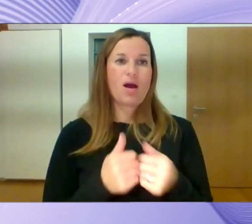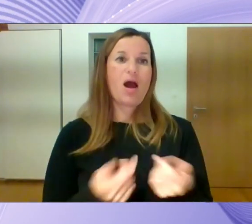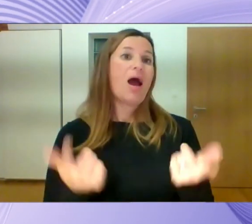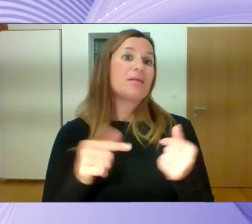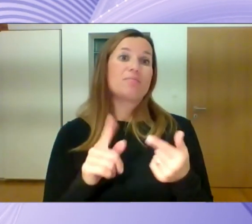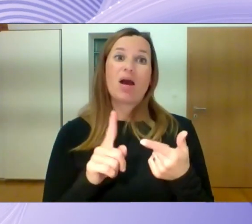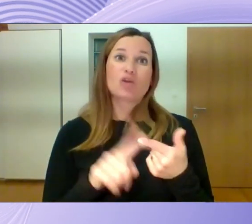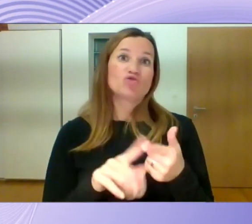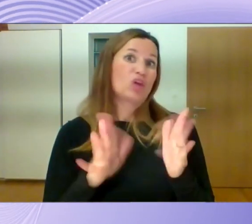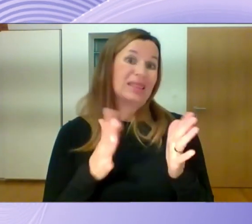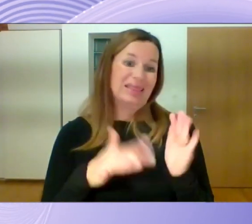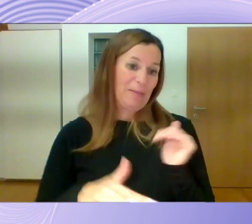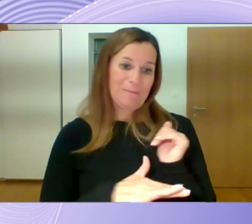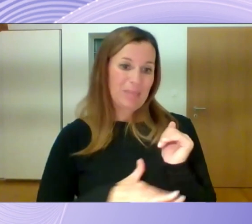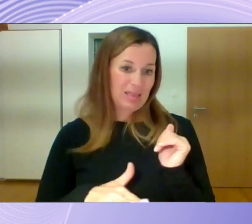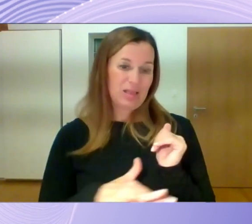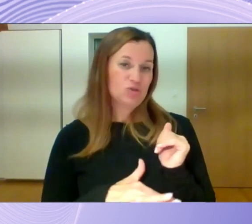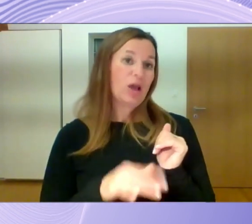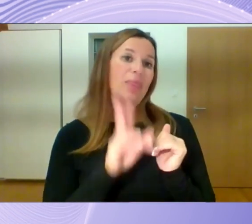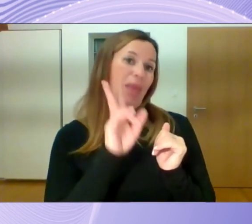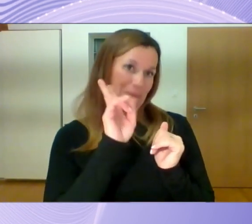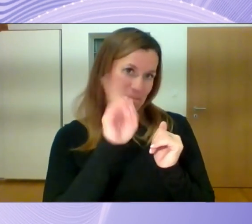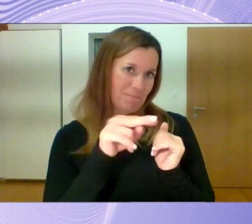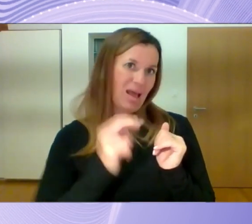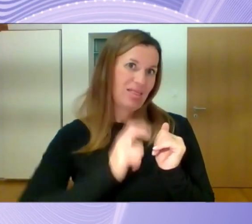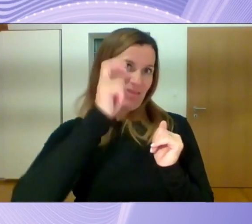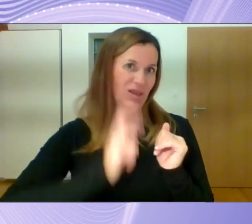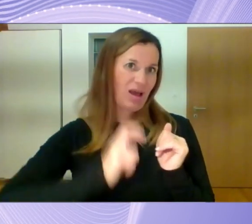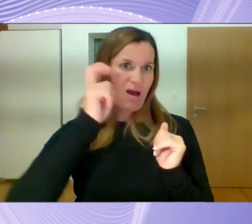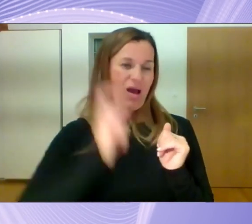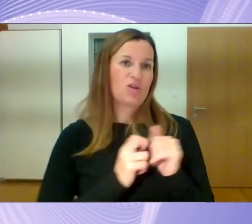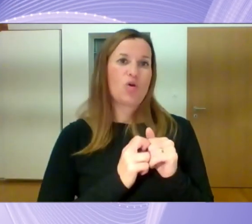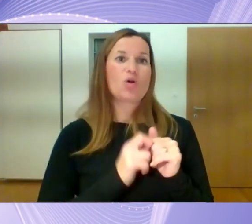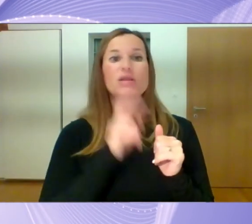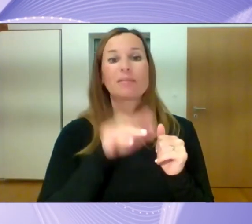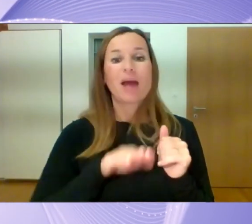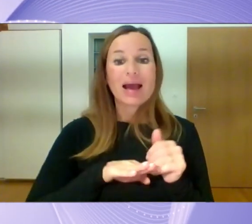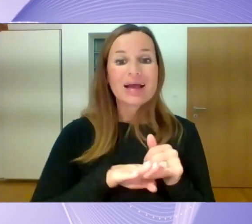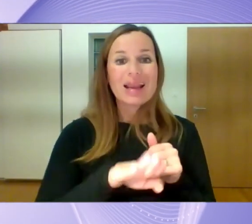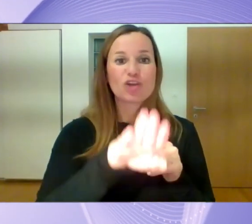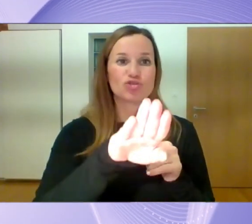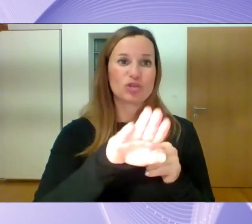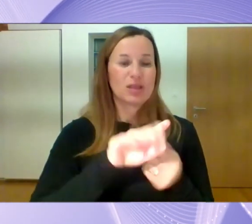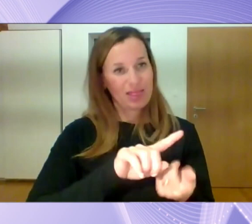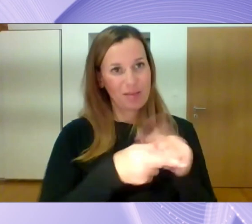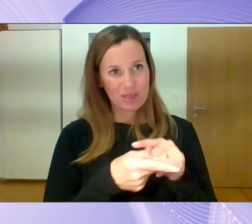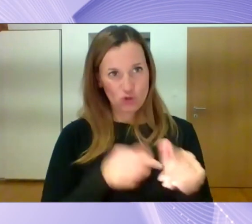ali pa če ni pritličje, da je dostopno z dvigalom, da so klančine namesto stopnic, take